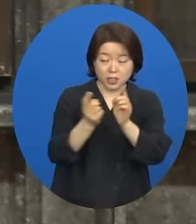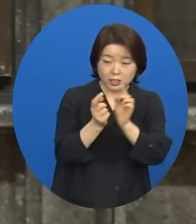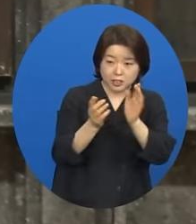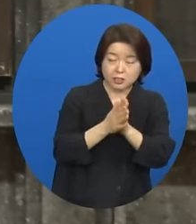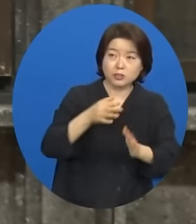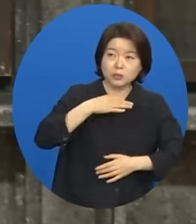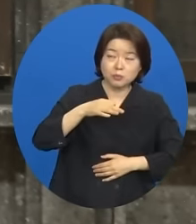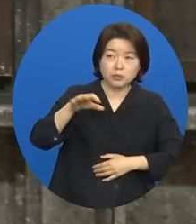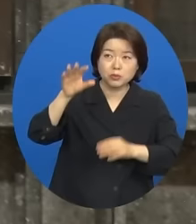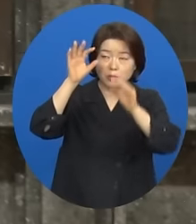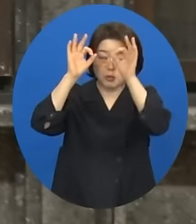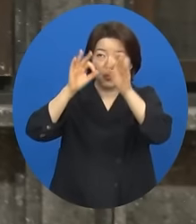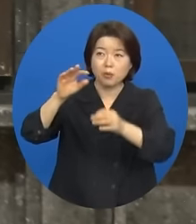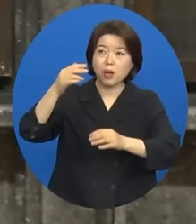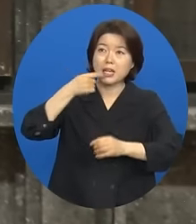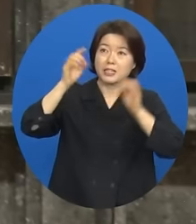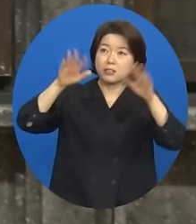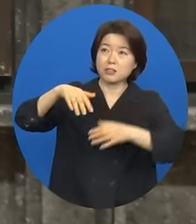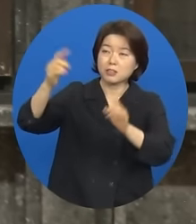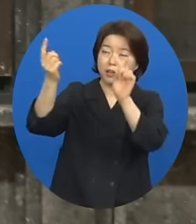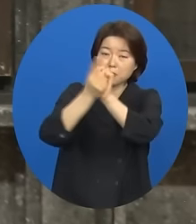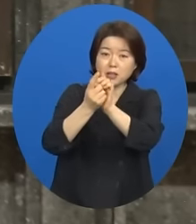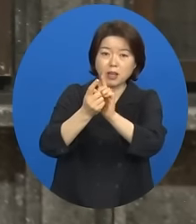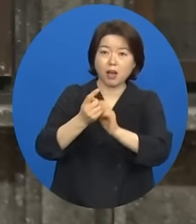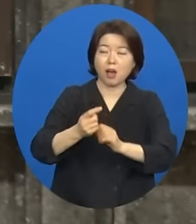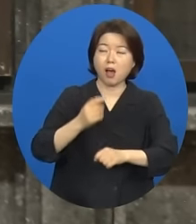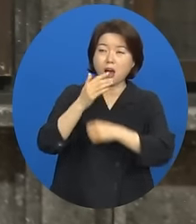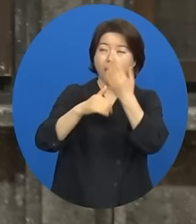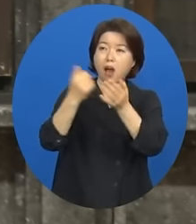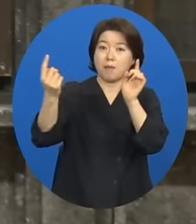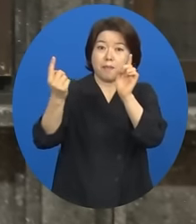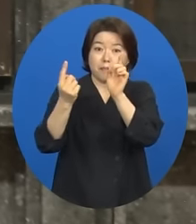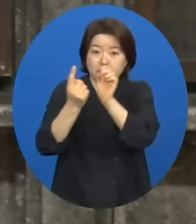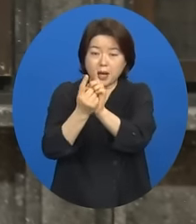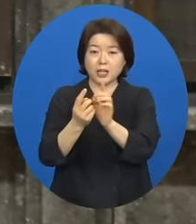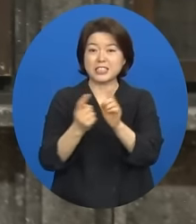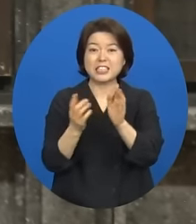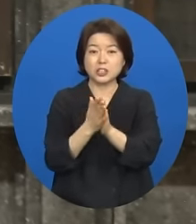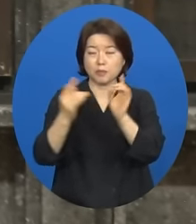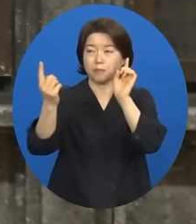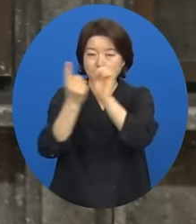보면서 하나님의 약속을 들으면서 하나님을 사실상 만나게 되어지죠.